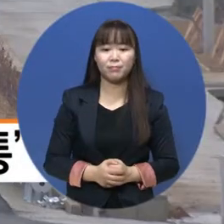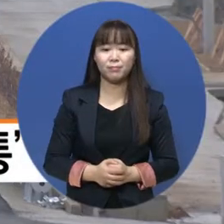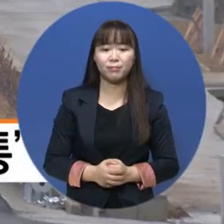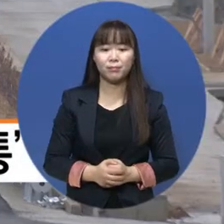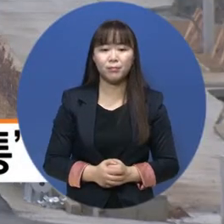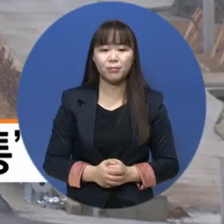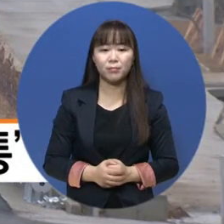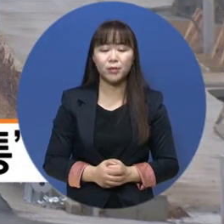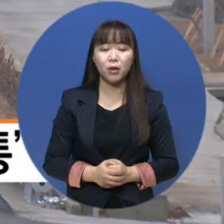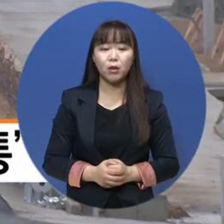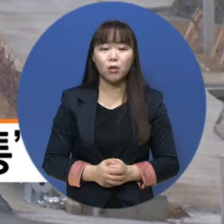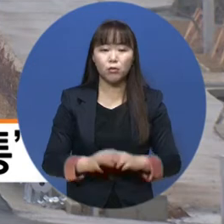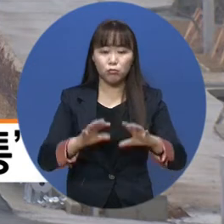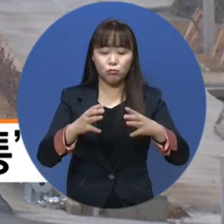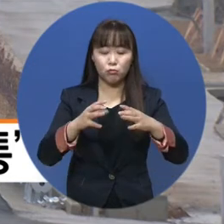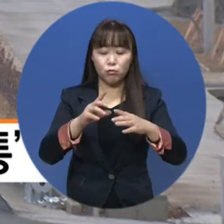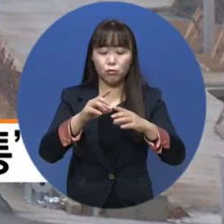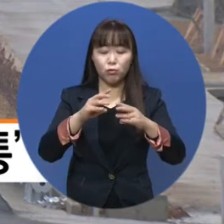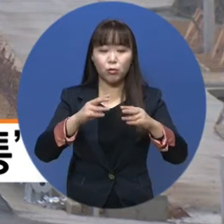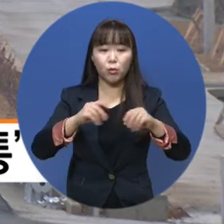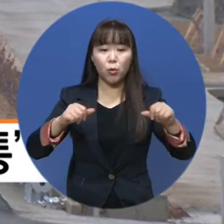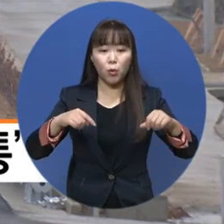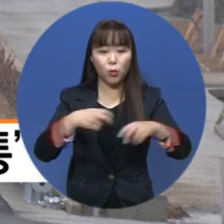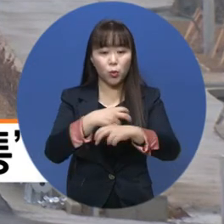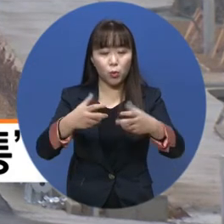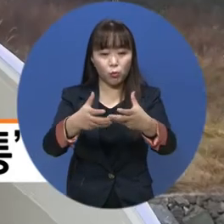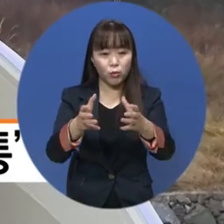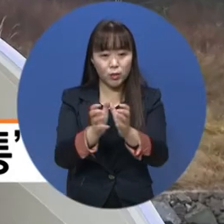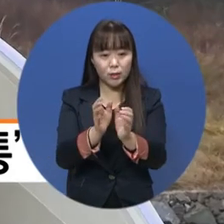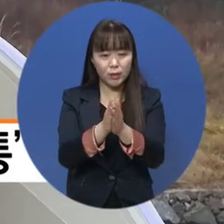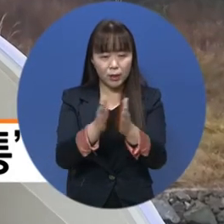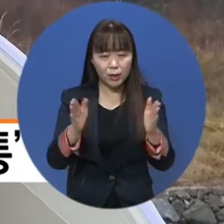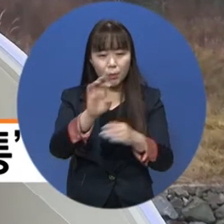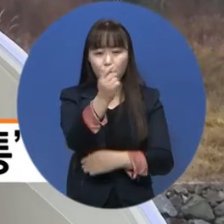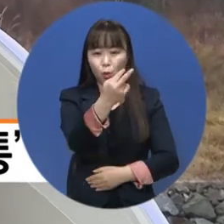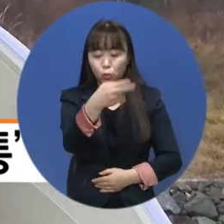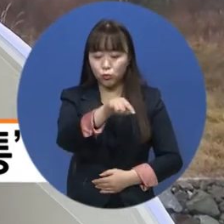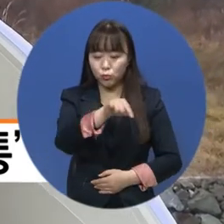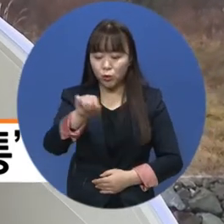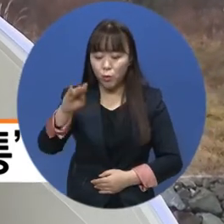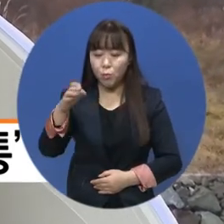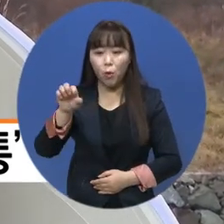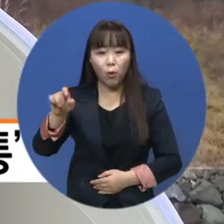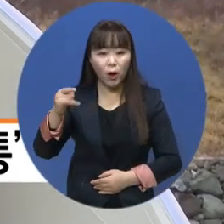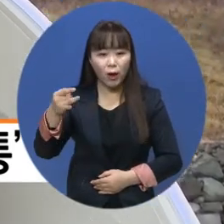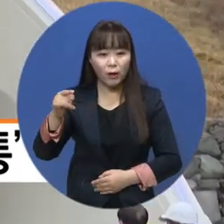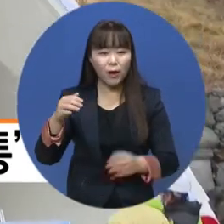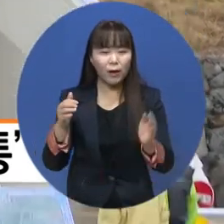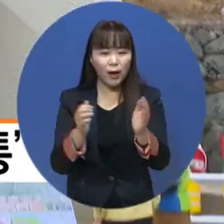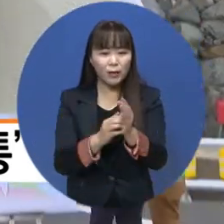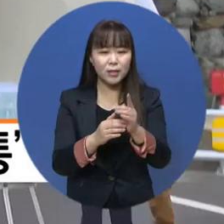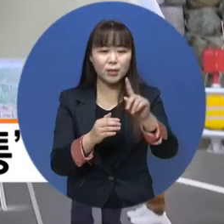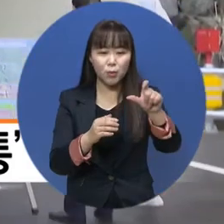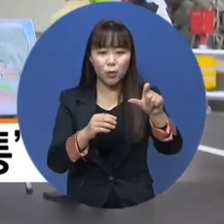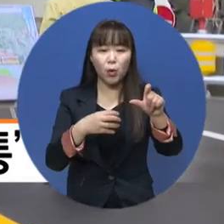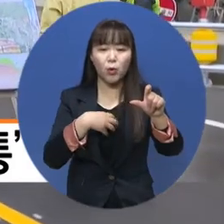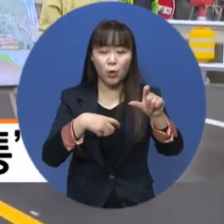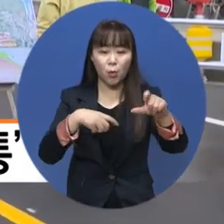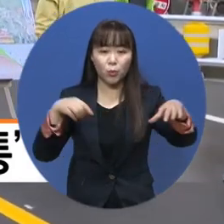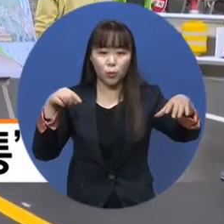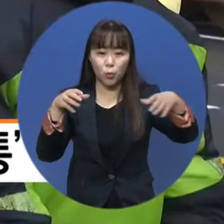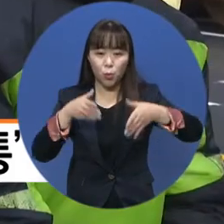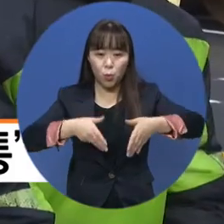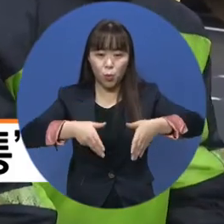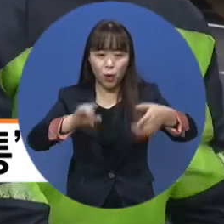전남 고분군이 국토교통부에서 시행한 포도에서 봄내 간 국도 15호 선 위험도 로 선영 계란 공사가